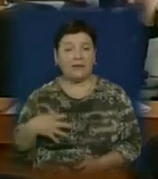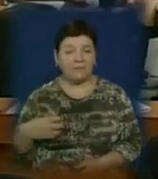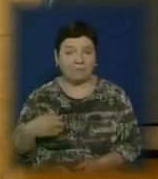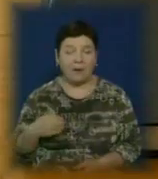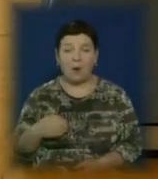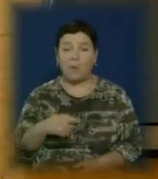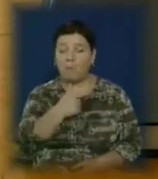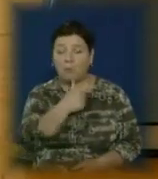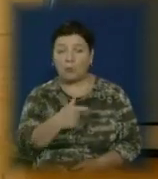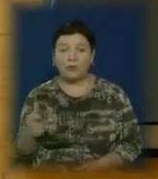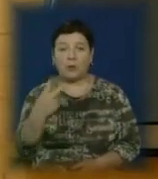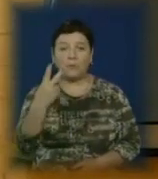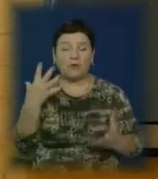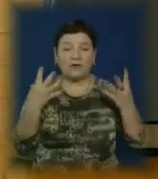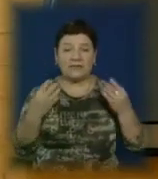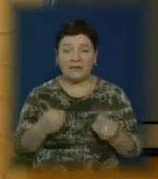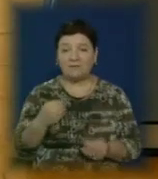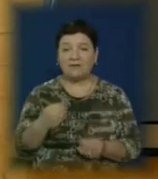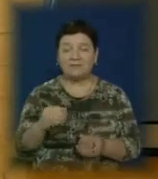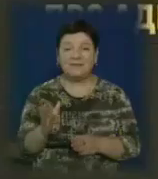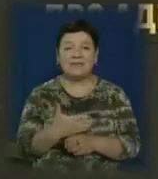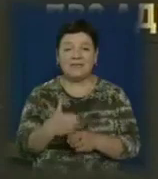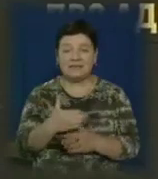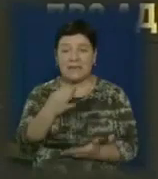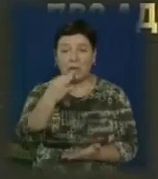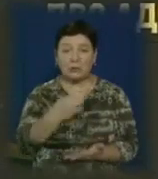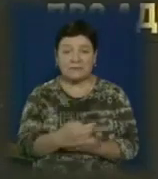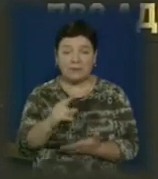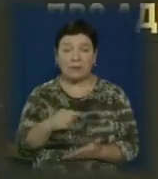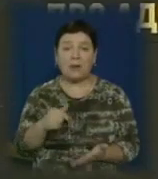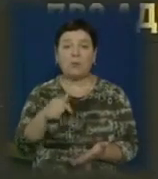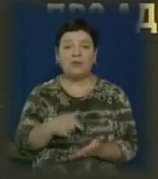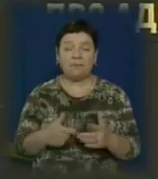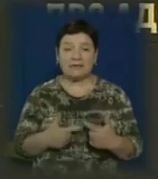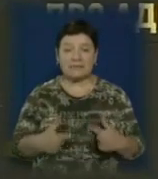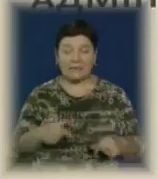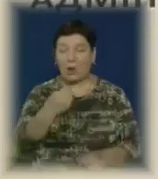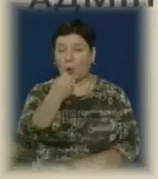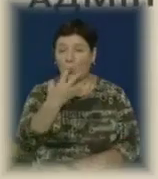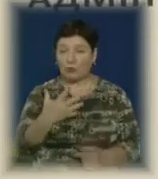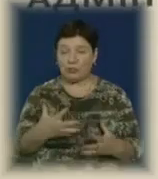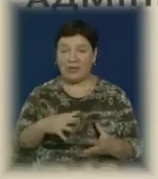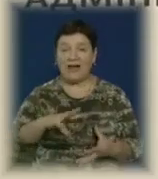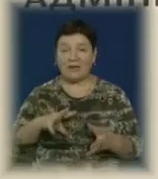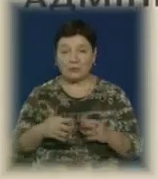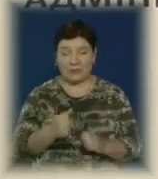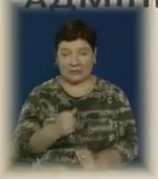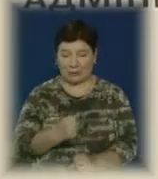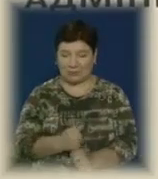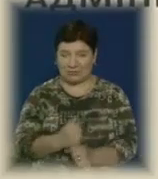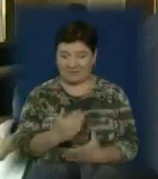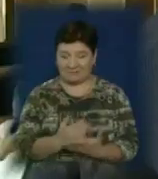Протягом 2 днів гості ділитимуться досвідом інших міст, де подібні центри уже мають хороші результати роботи.